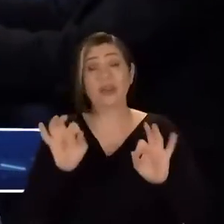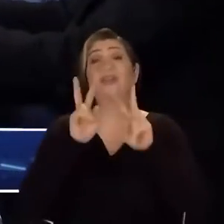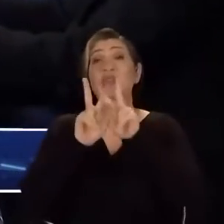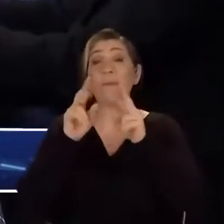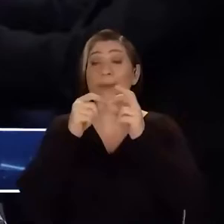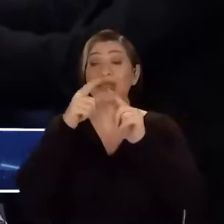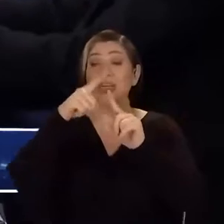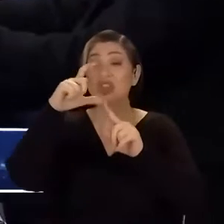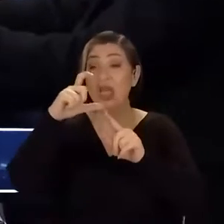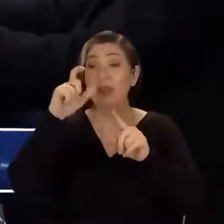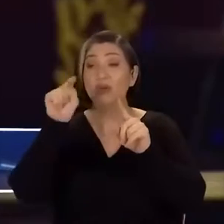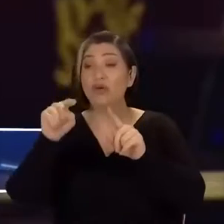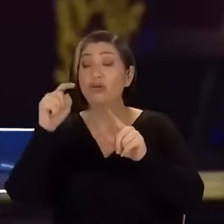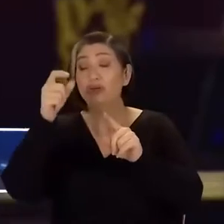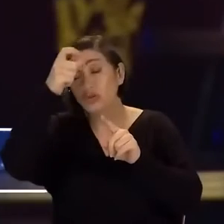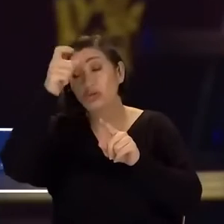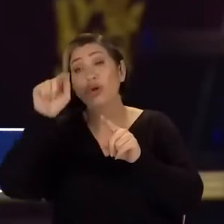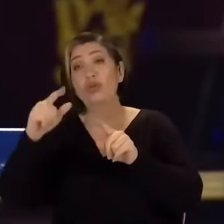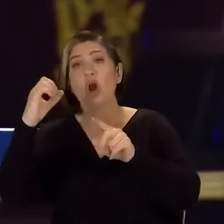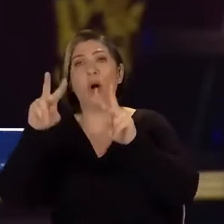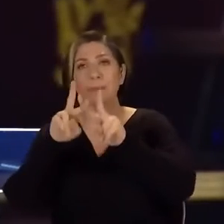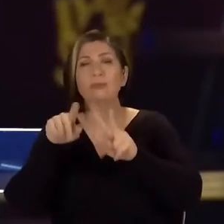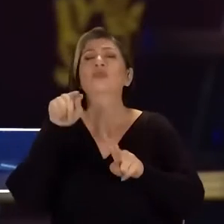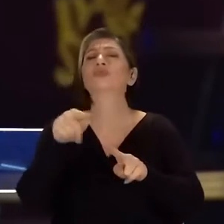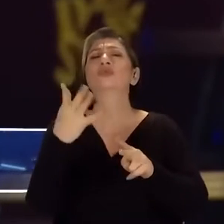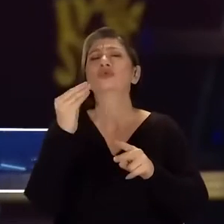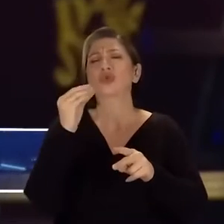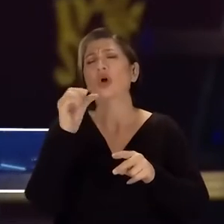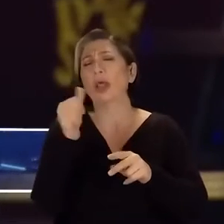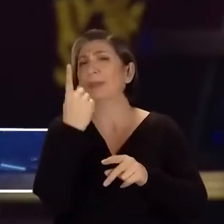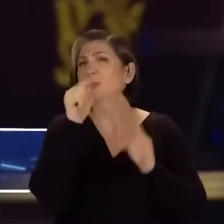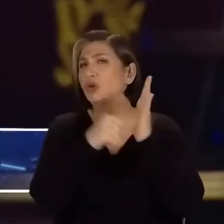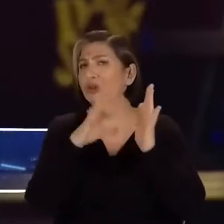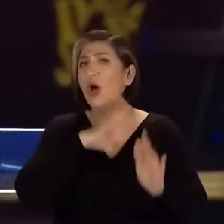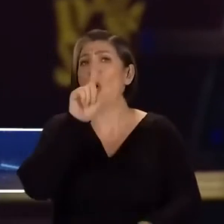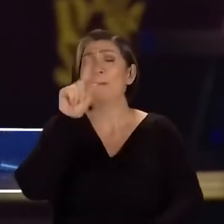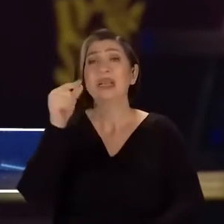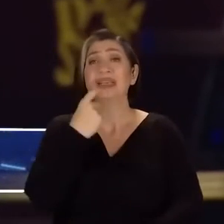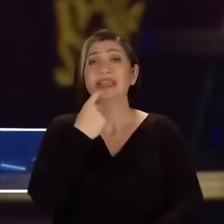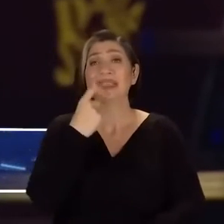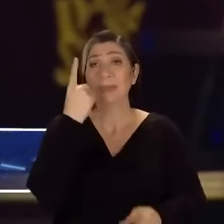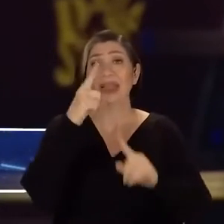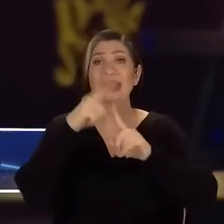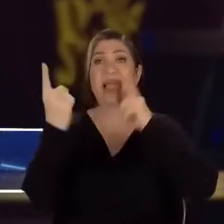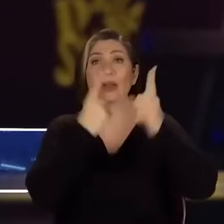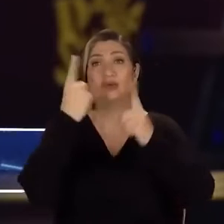.com'dan. Bitcoin.com'un bir de şöyle bir bence önemli bir noktası var. Yaklaşık 11 yıldır hayatımızda